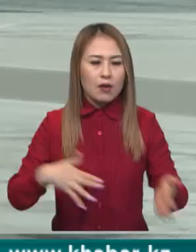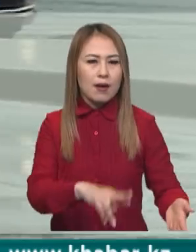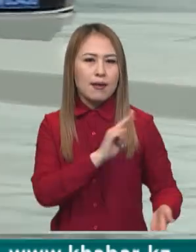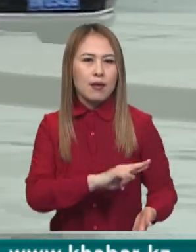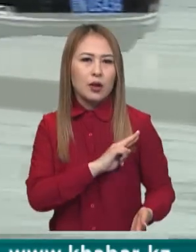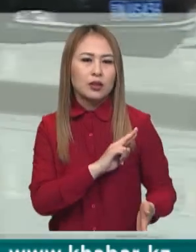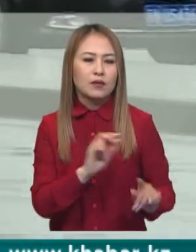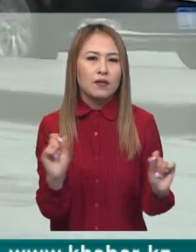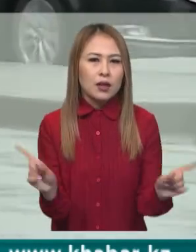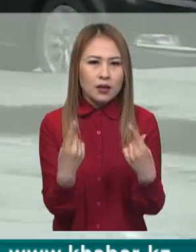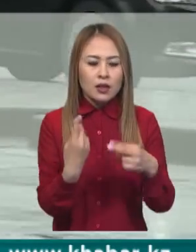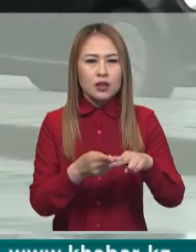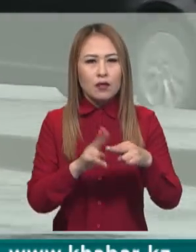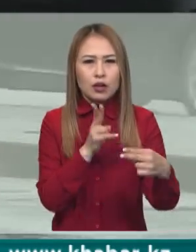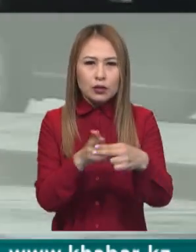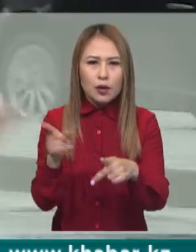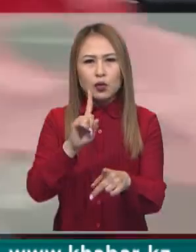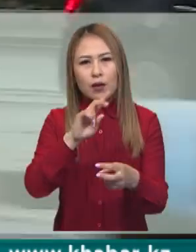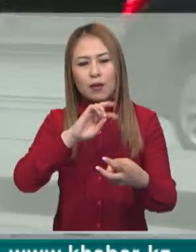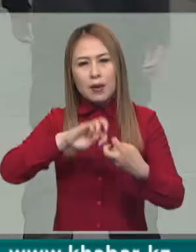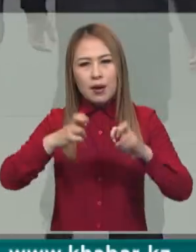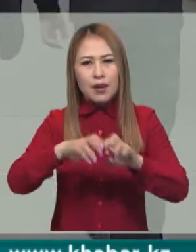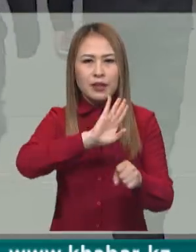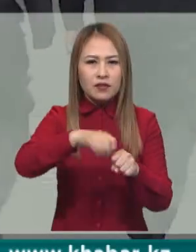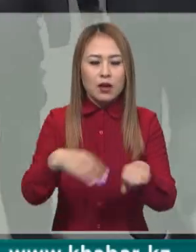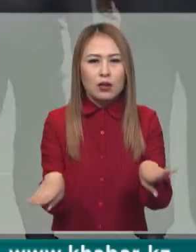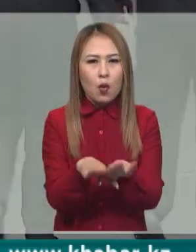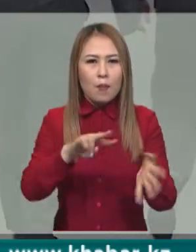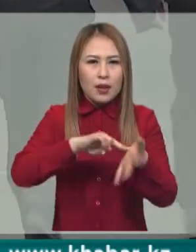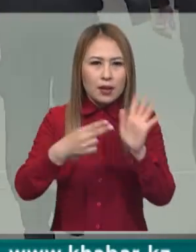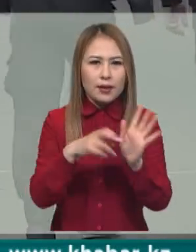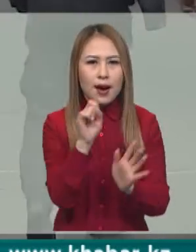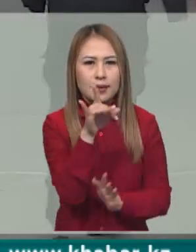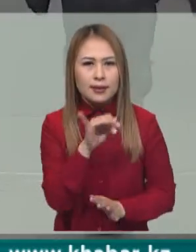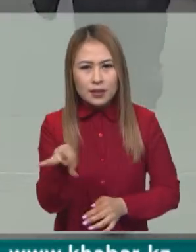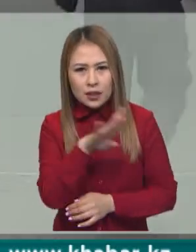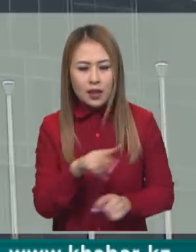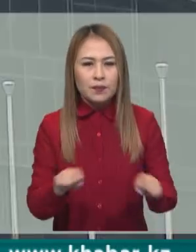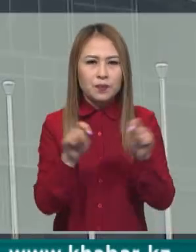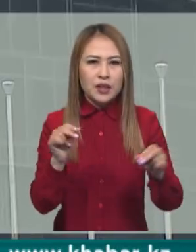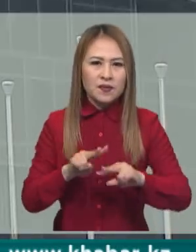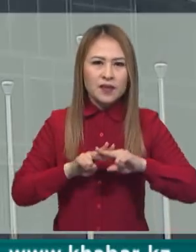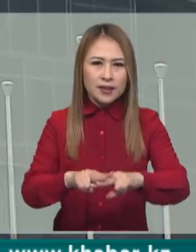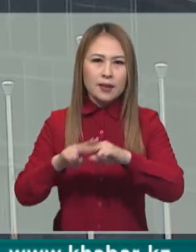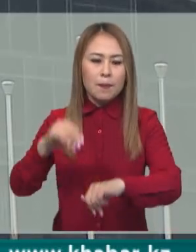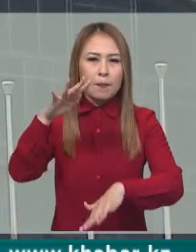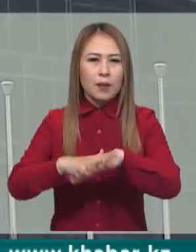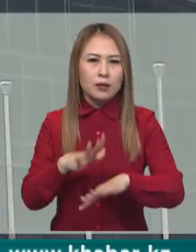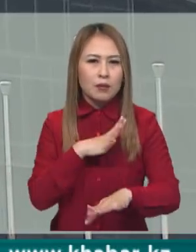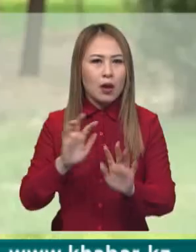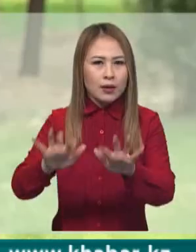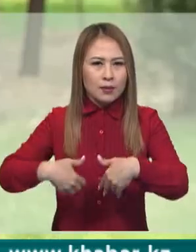деңгейін арттыру, әкімшілік кедергілерді жою және осы секілді нақты жобаларға Азия инфрақұрылымдық инвестициялар банкін тартуға